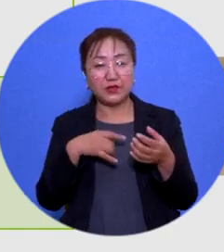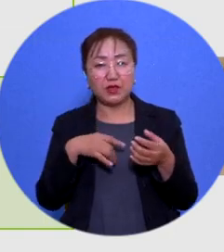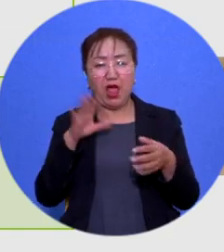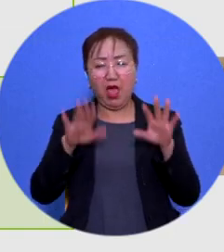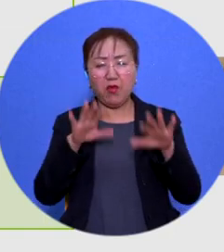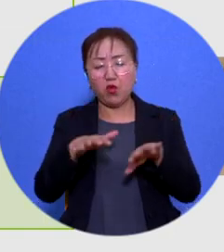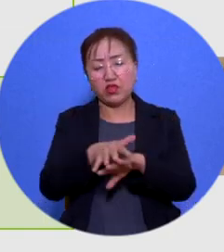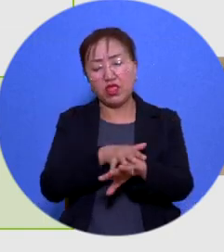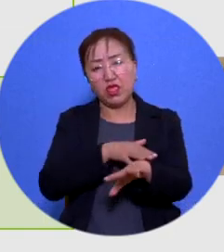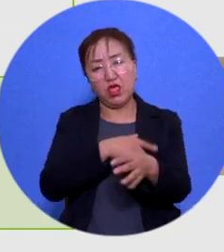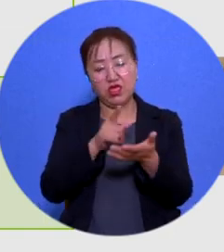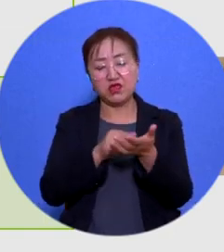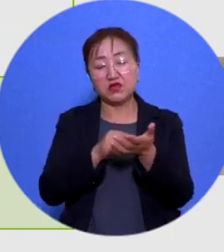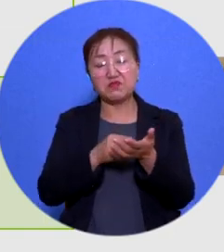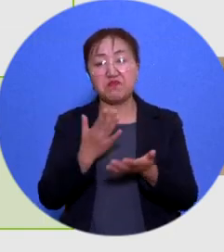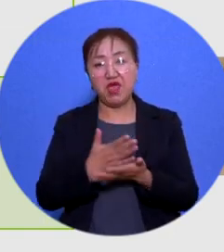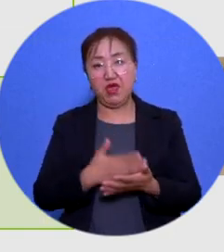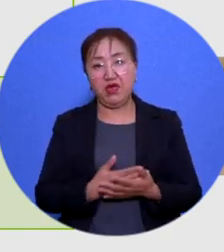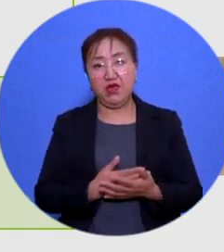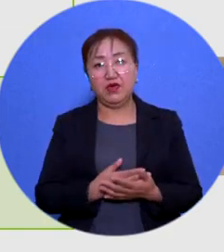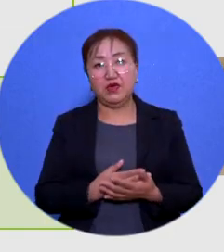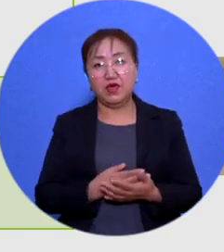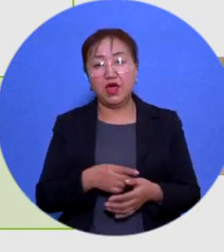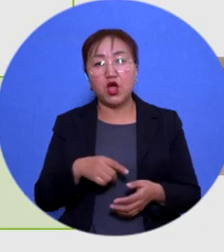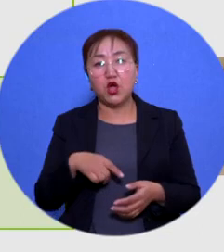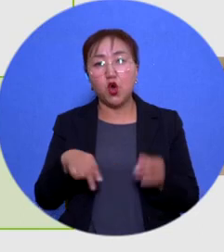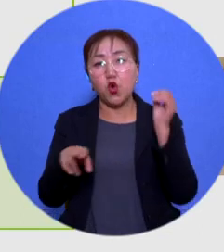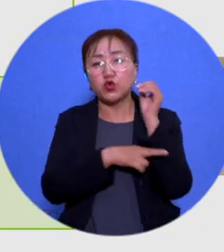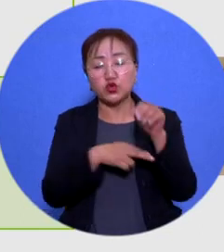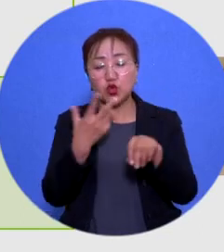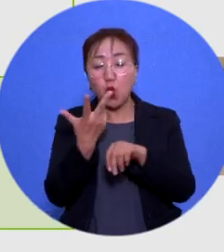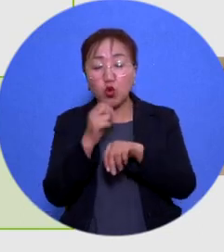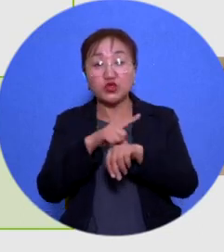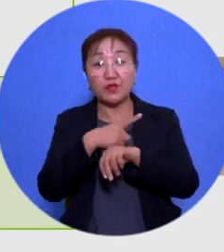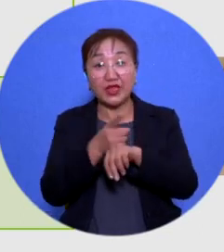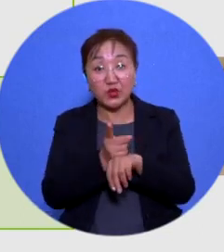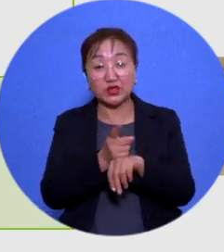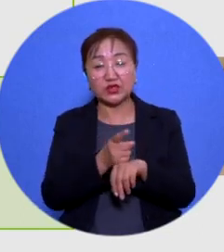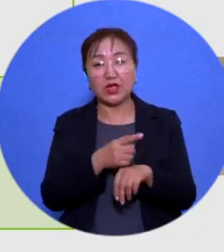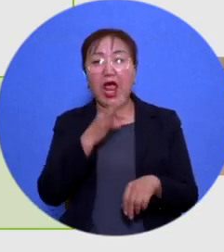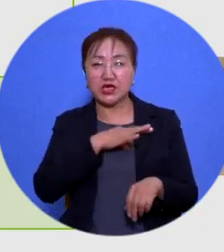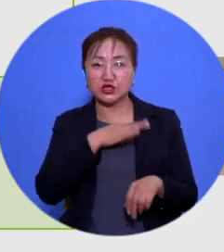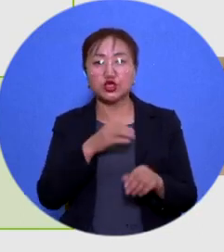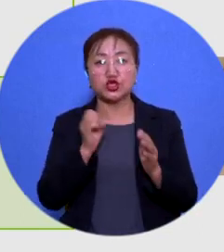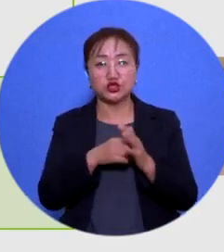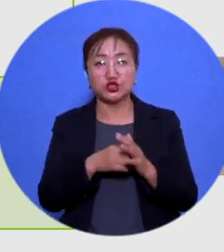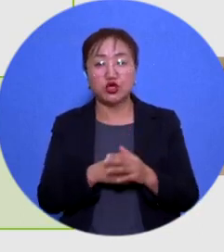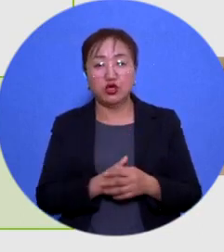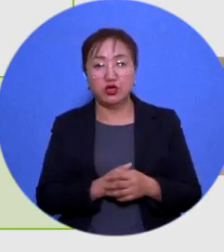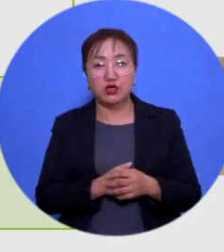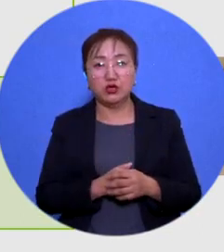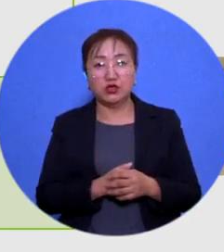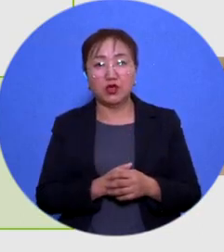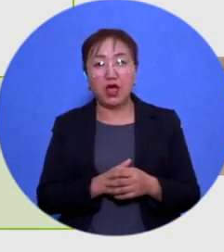гэдэг төлөвлөгөөнд 30 минутаар одоо 2 цагаар ашиглах ч гэдэг юм уу. За ингээд одоо гар утсаа